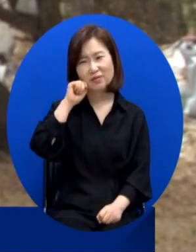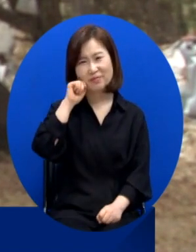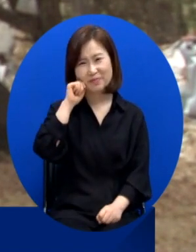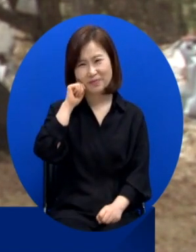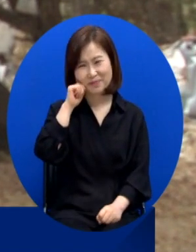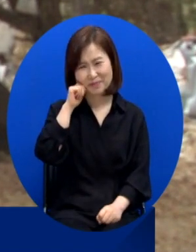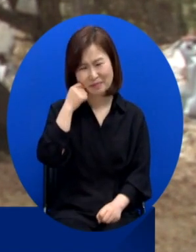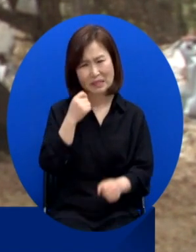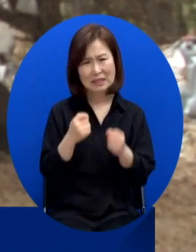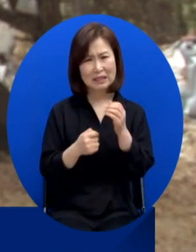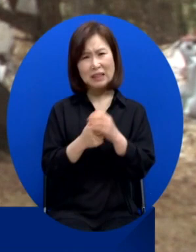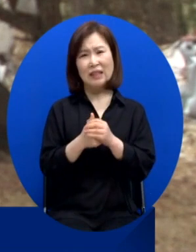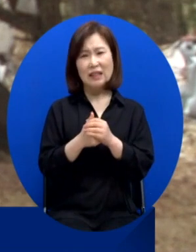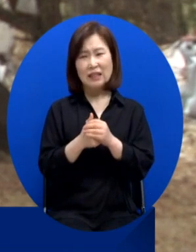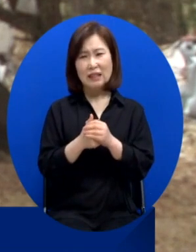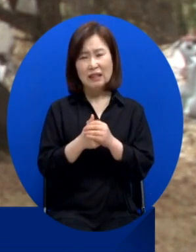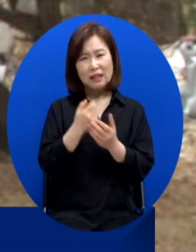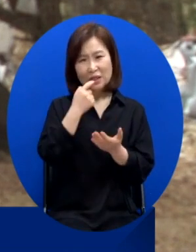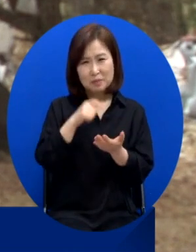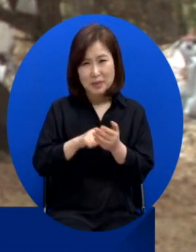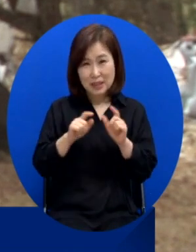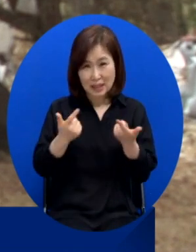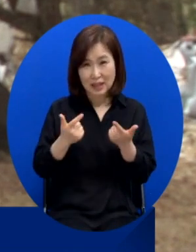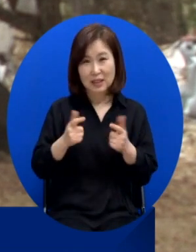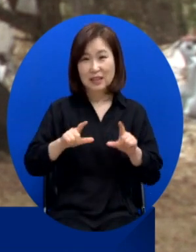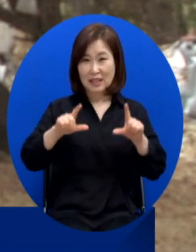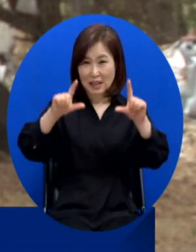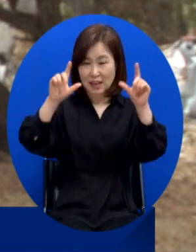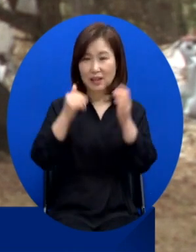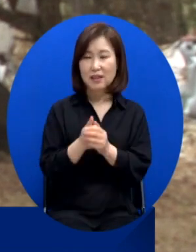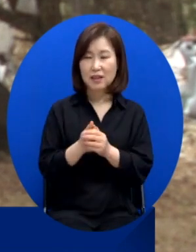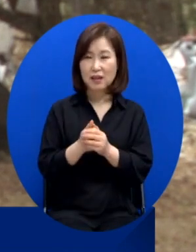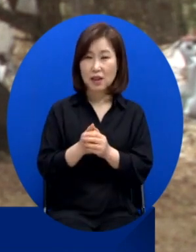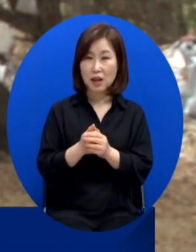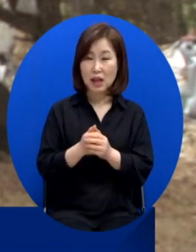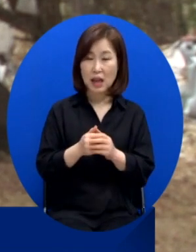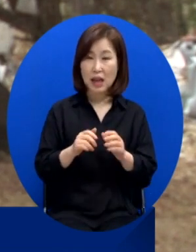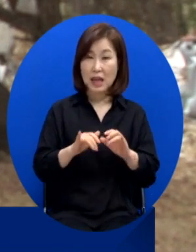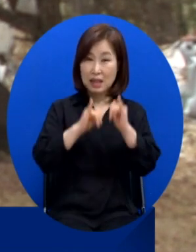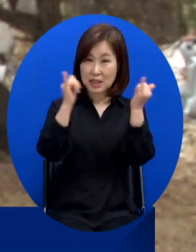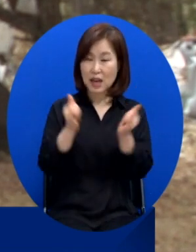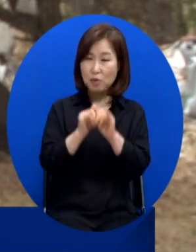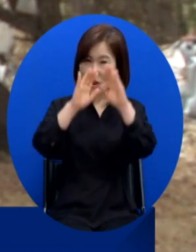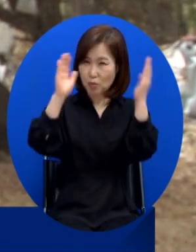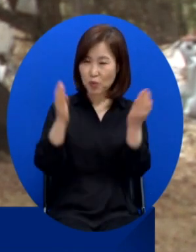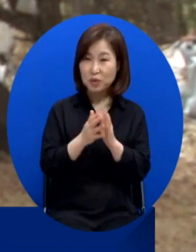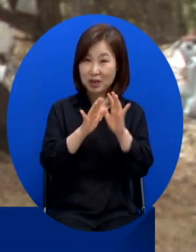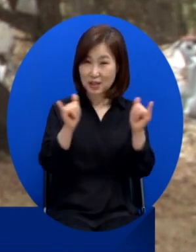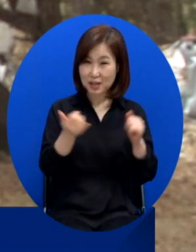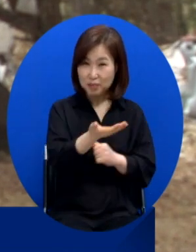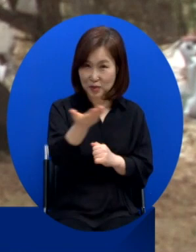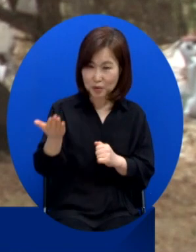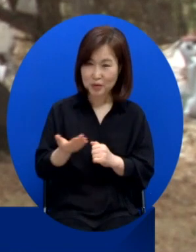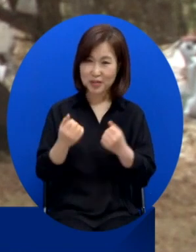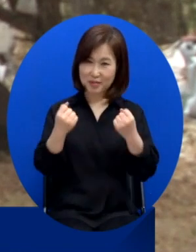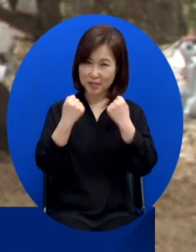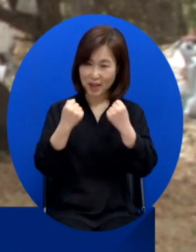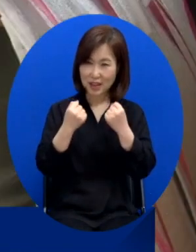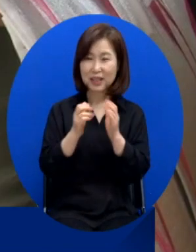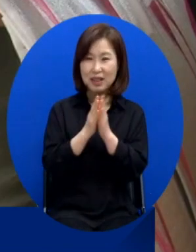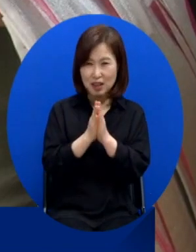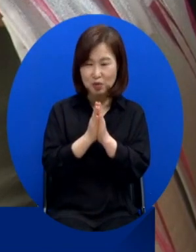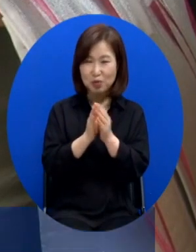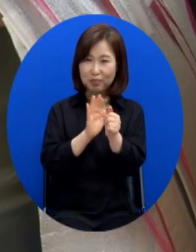유난스럽고 그리고 참 쉽지 않은 해였는데 우리 사회 모든 분들 힘내시기를